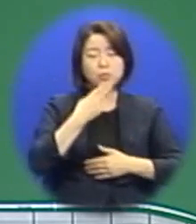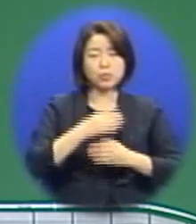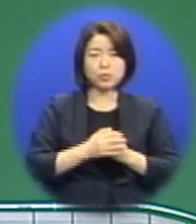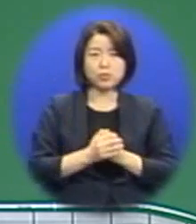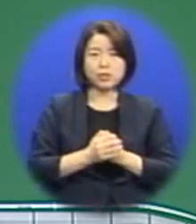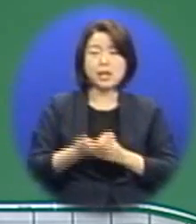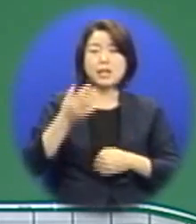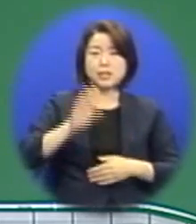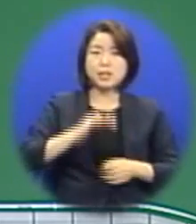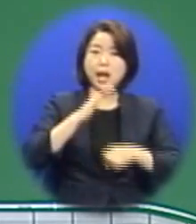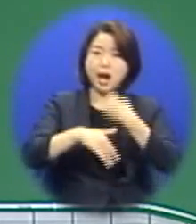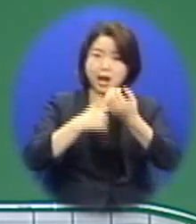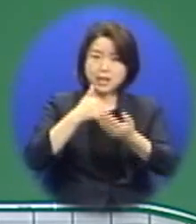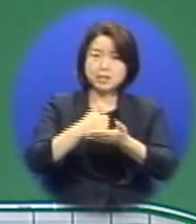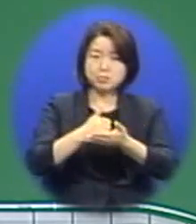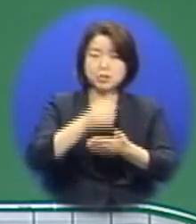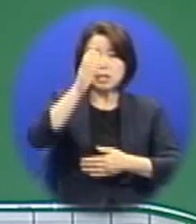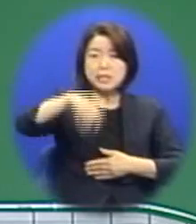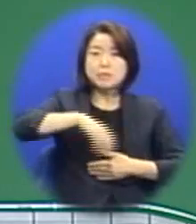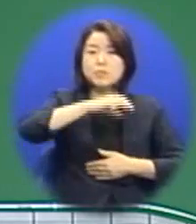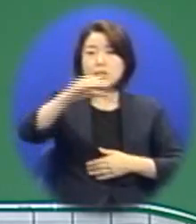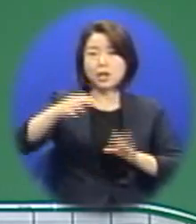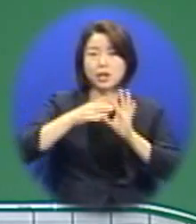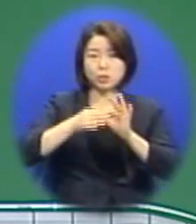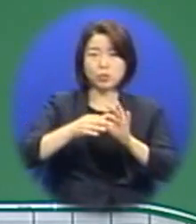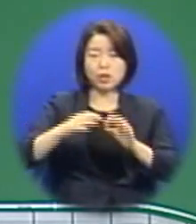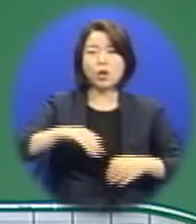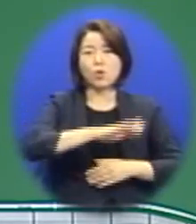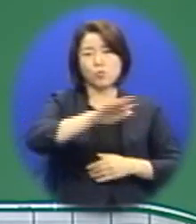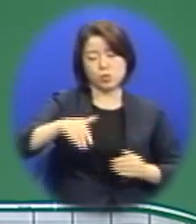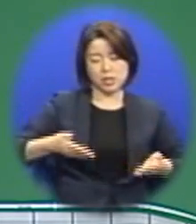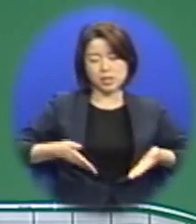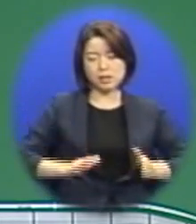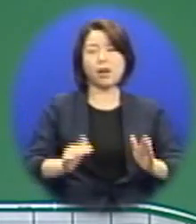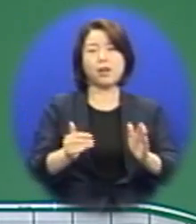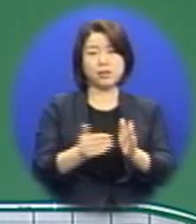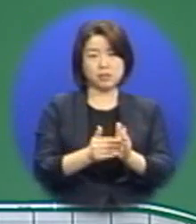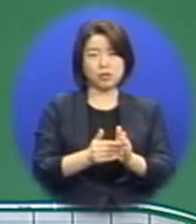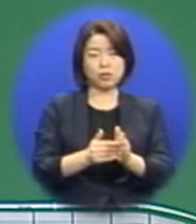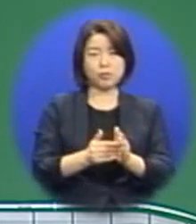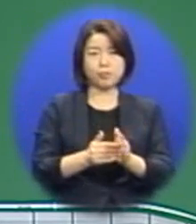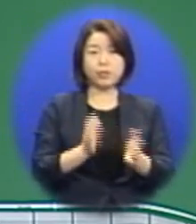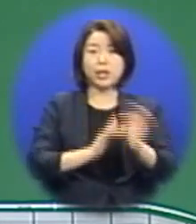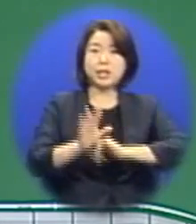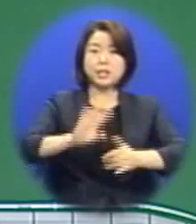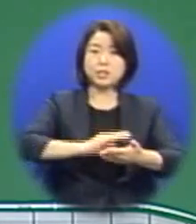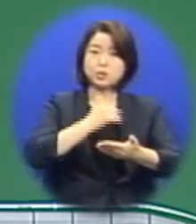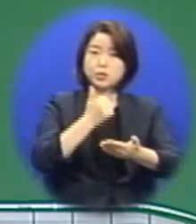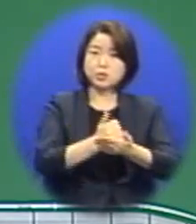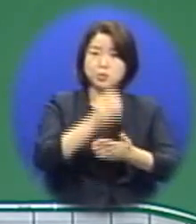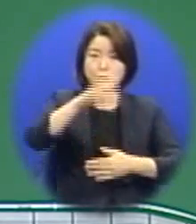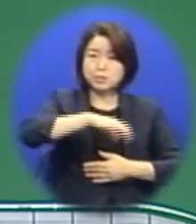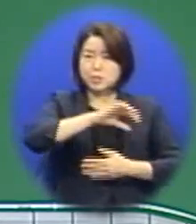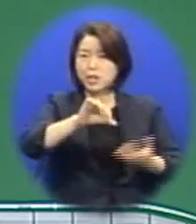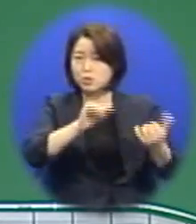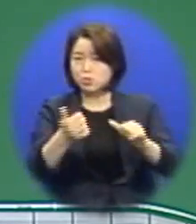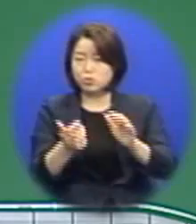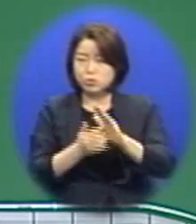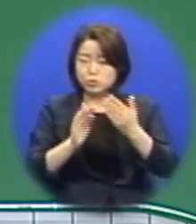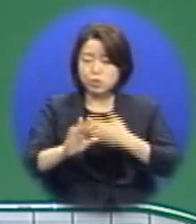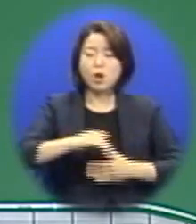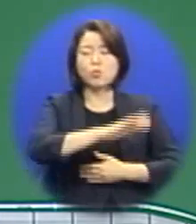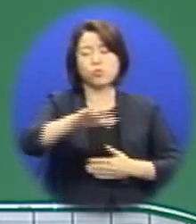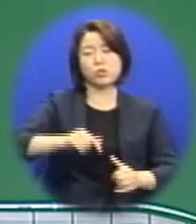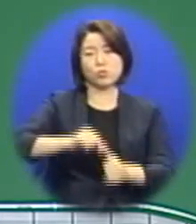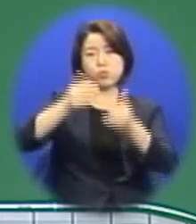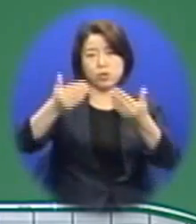그런데 하나님은 십자가를 통하여 우리를 낳았어요. 예수 그리스도 십자가에 죽고 우리는